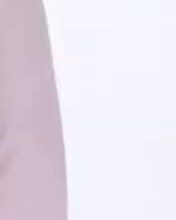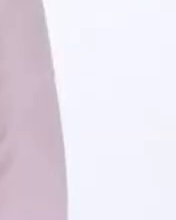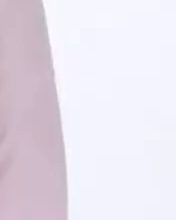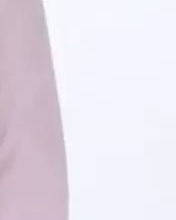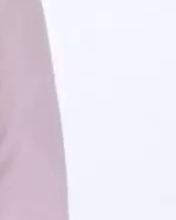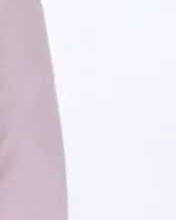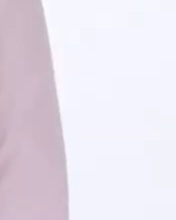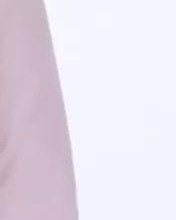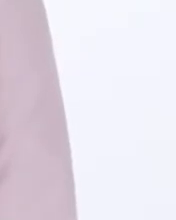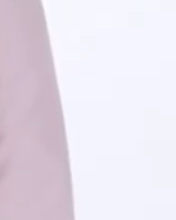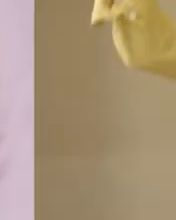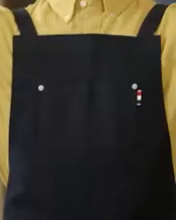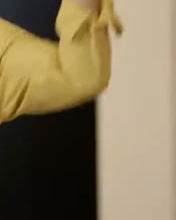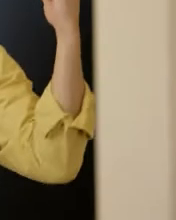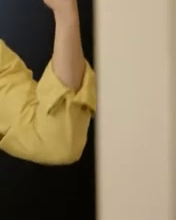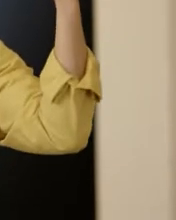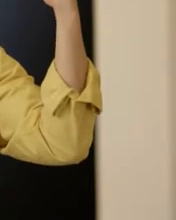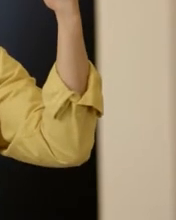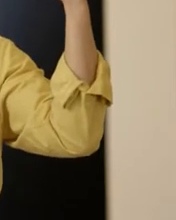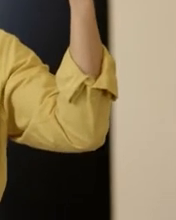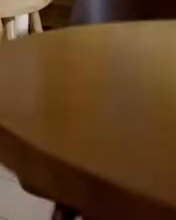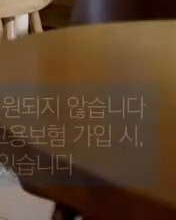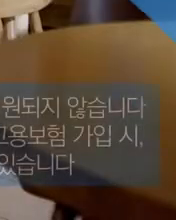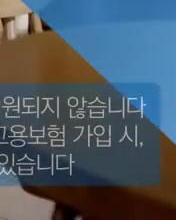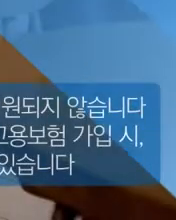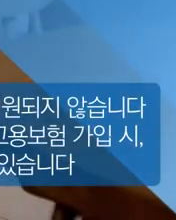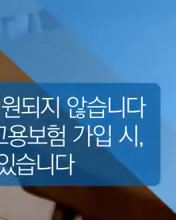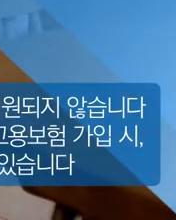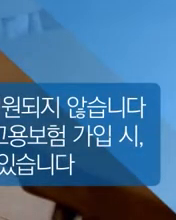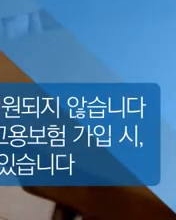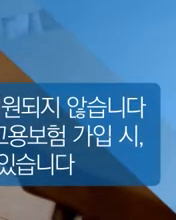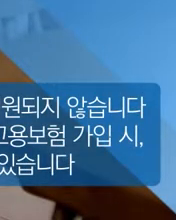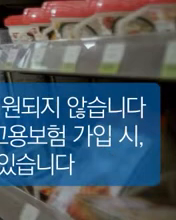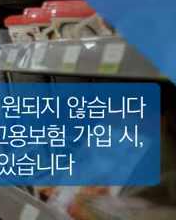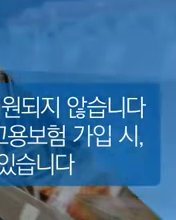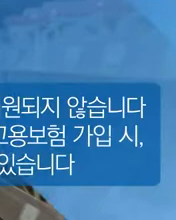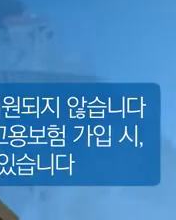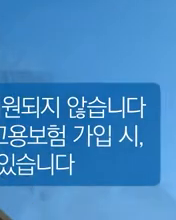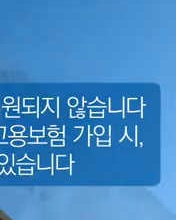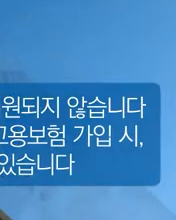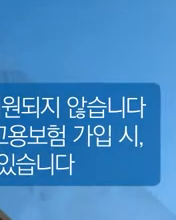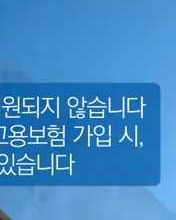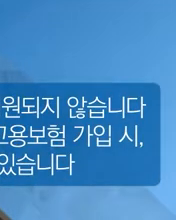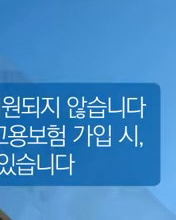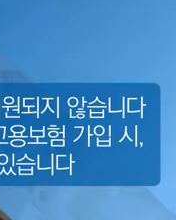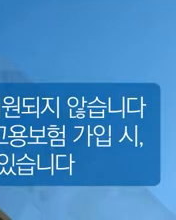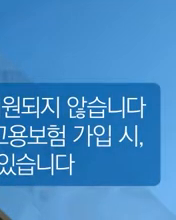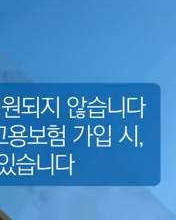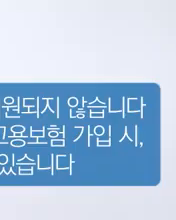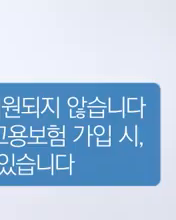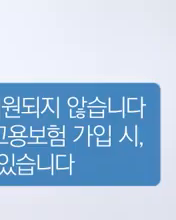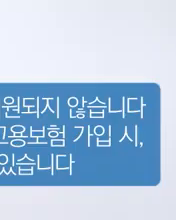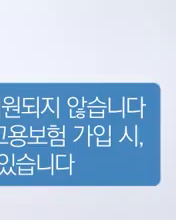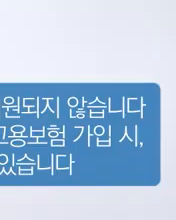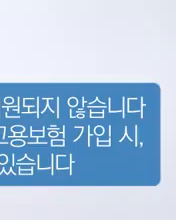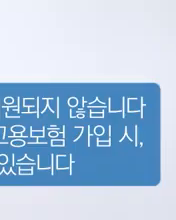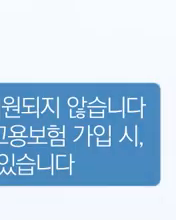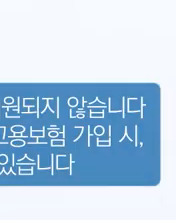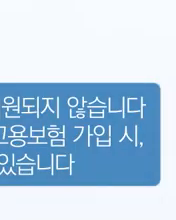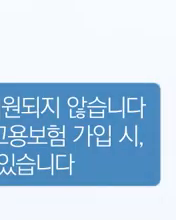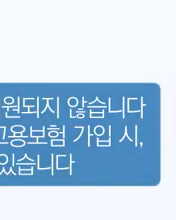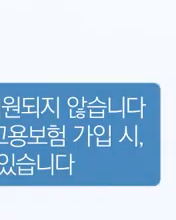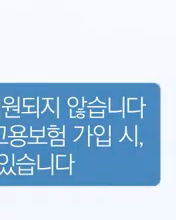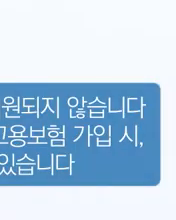누려야죠. 그럼 사회보험료 지원은? 누누리! 10명 미만 사업에 220만 원 미만 노동자와 그 사업주에게